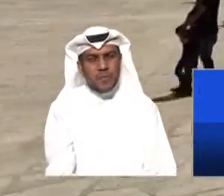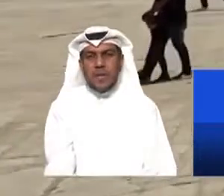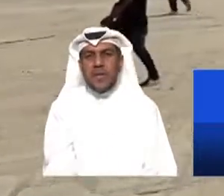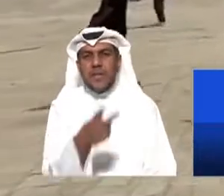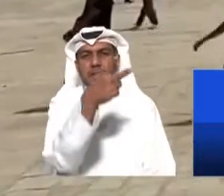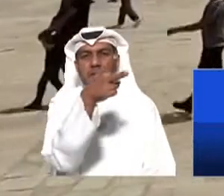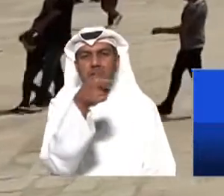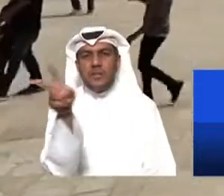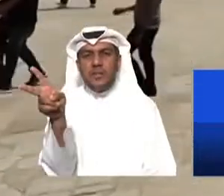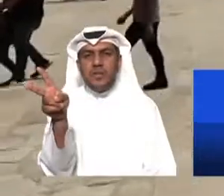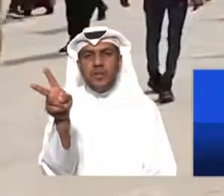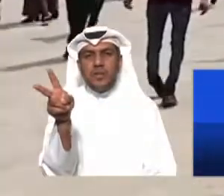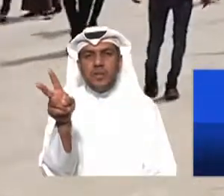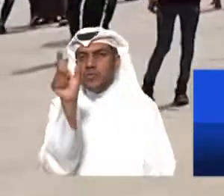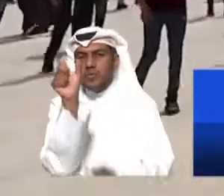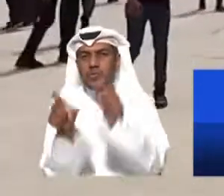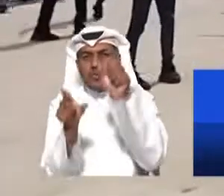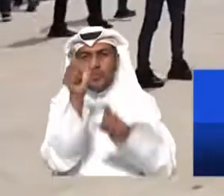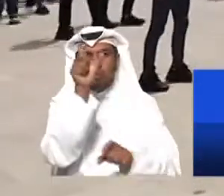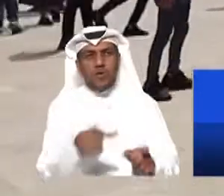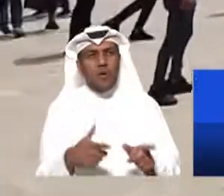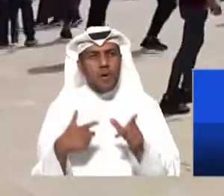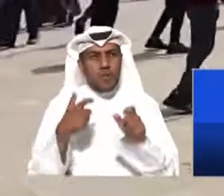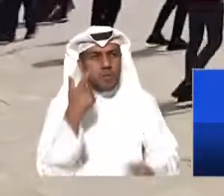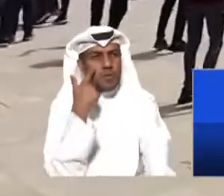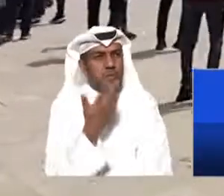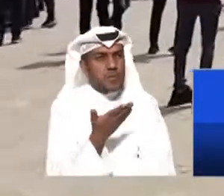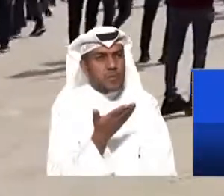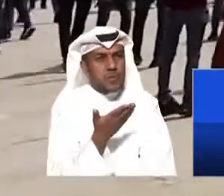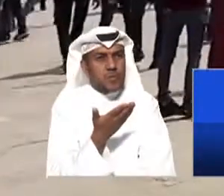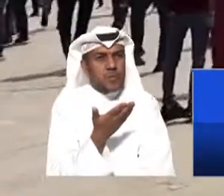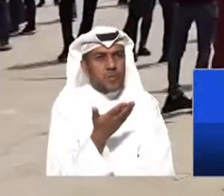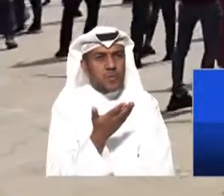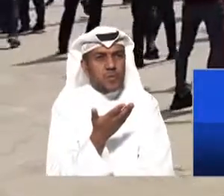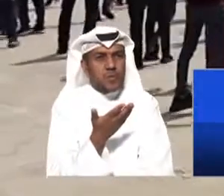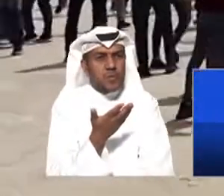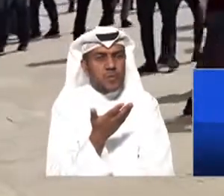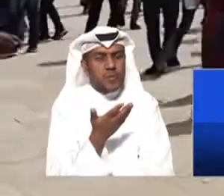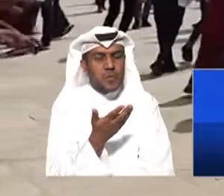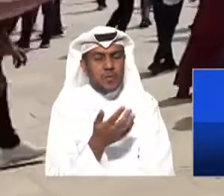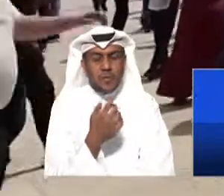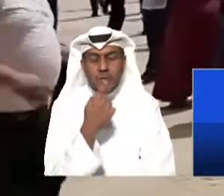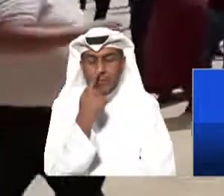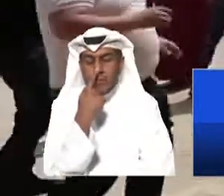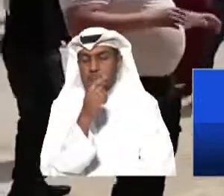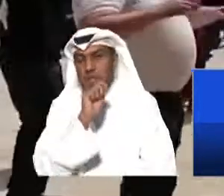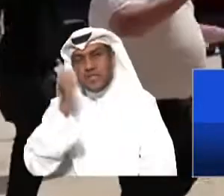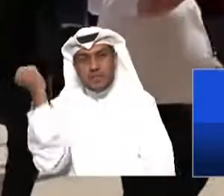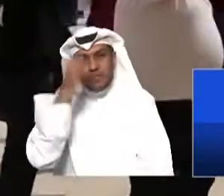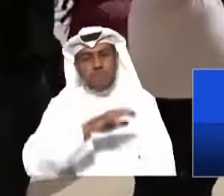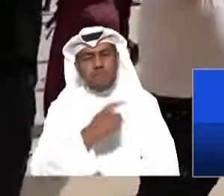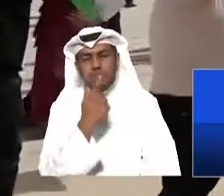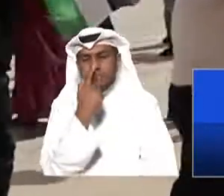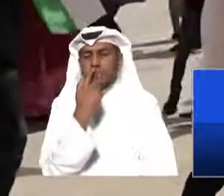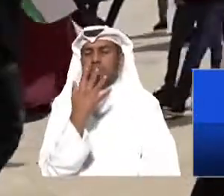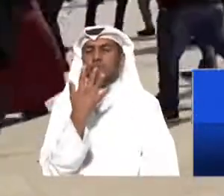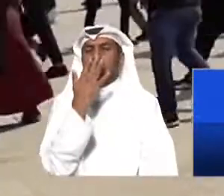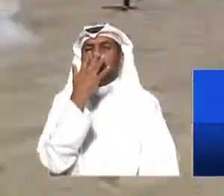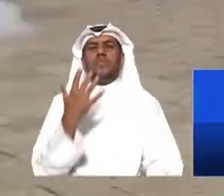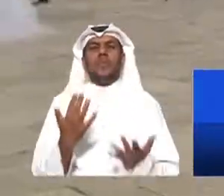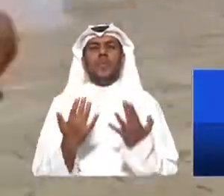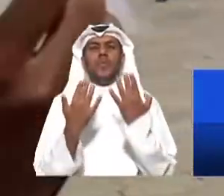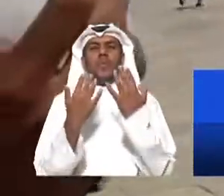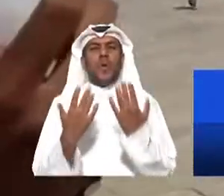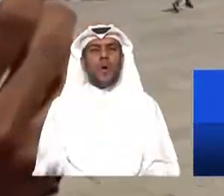فلسطينيا بالرصاص المعدني المغلف بالمطاط والعشرات بالاختناق خلال اقتحام قوات الاحتلال الإسرائيلي